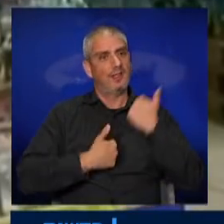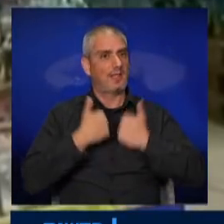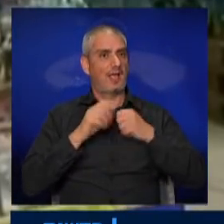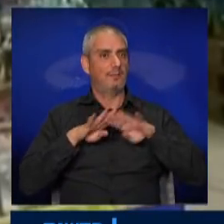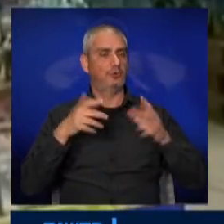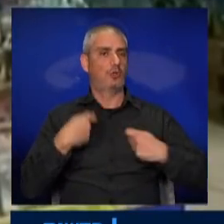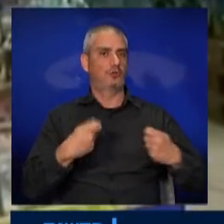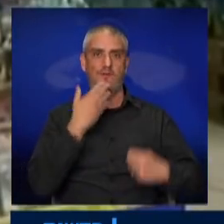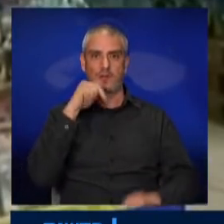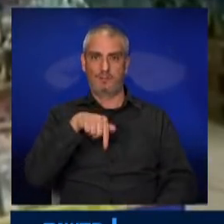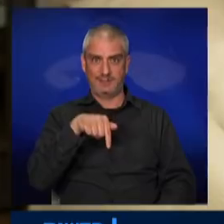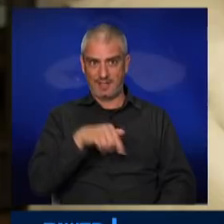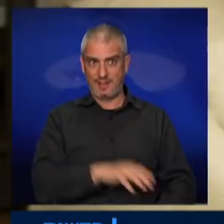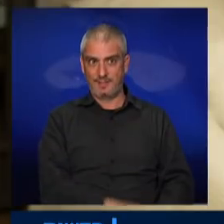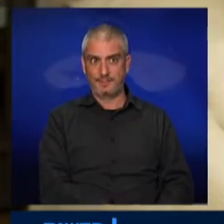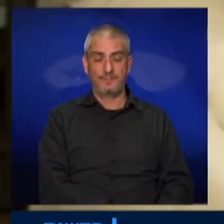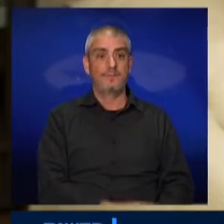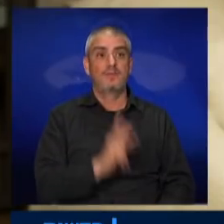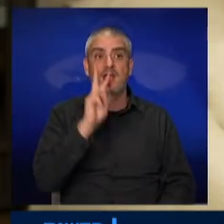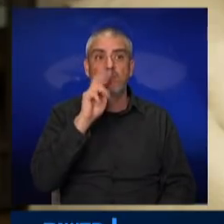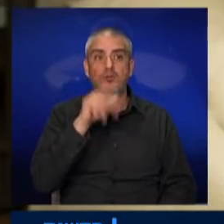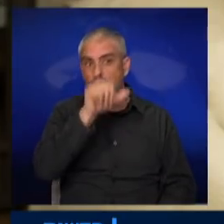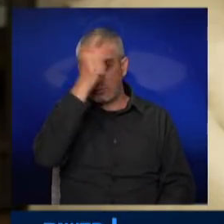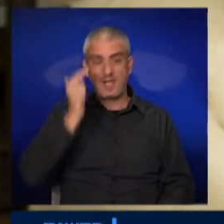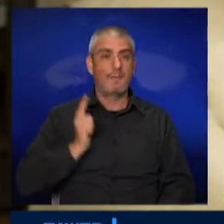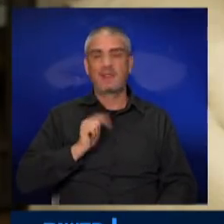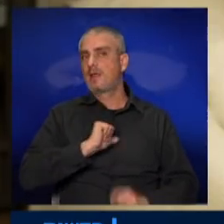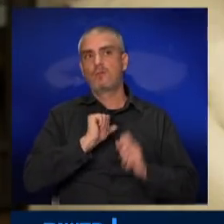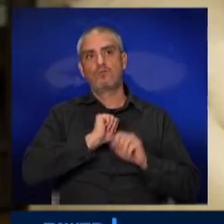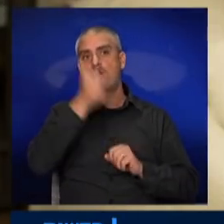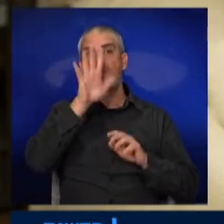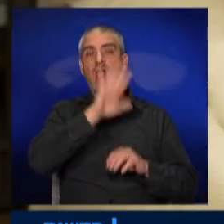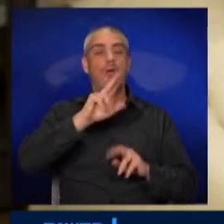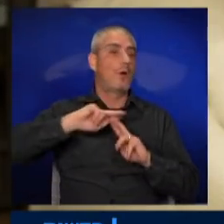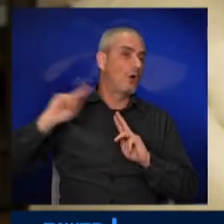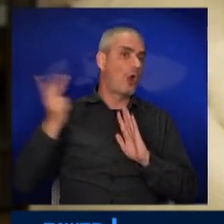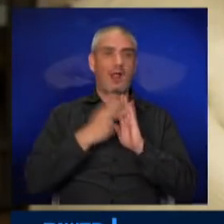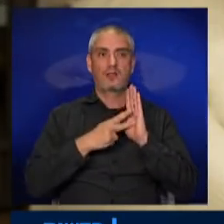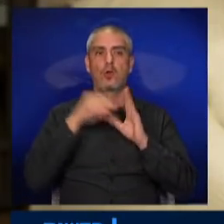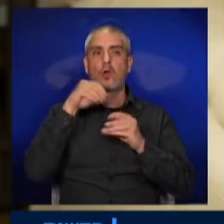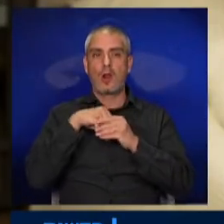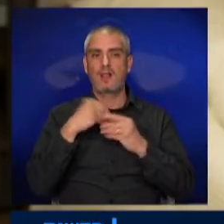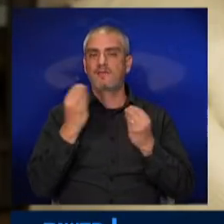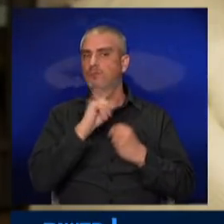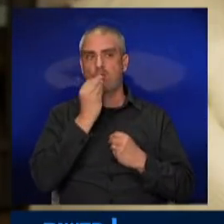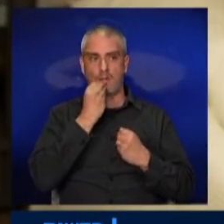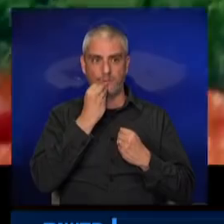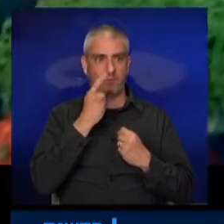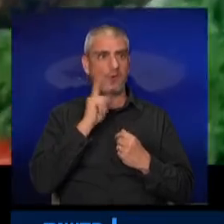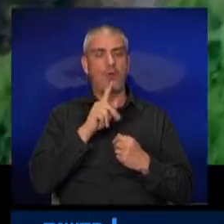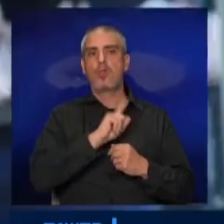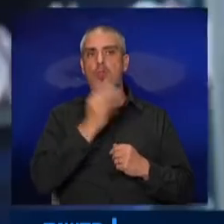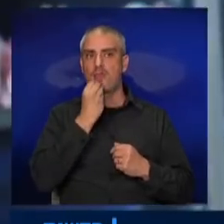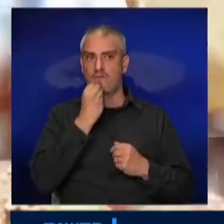ברשתות השיווק הישראליות. לקרפור יש את המותג הפרטי המוביל באירופה בכל הקטגוריות, כולל גם דברים שהם לא מזון, כמו זה